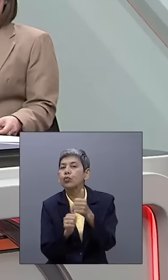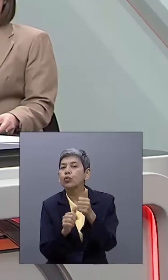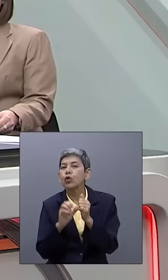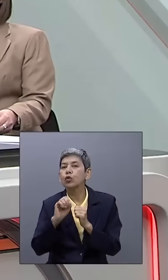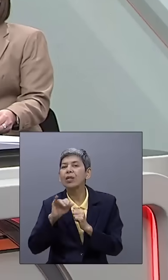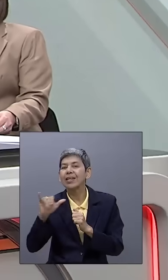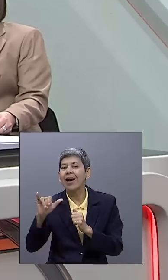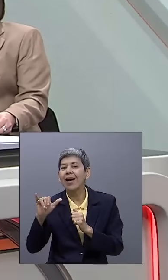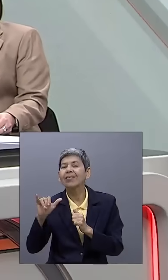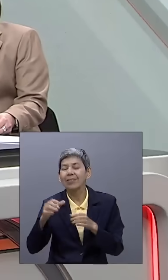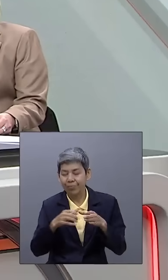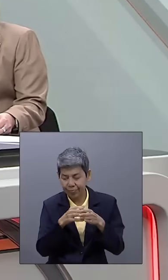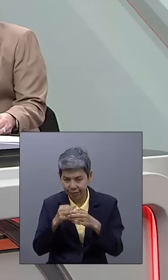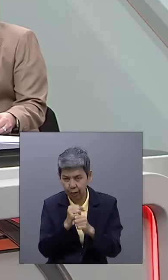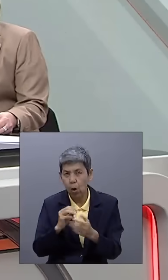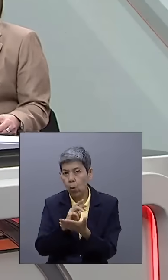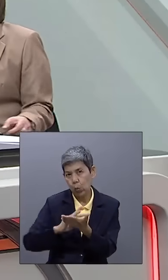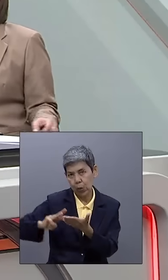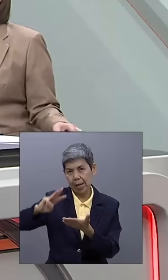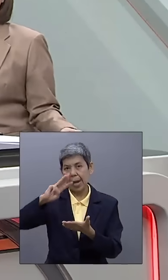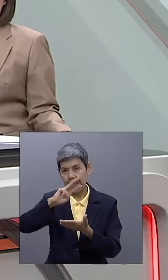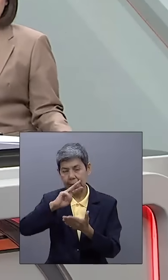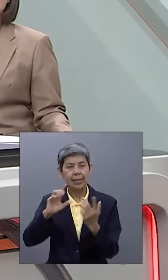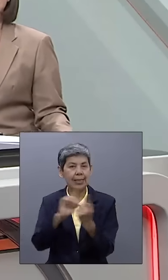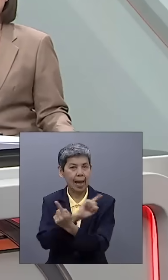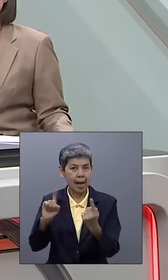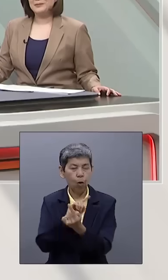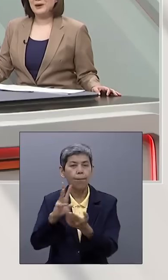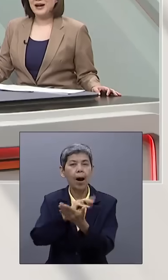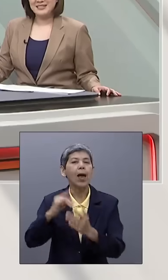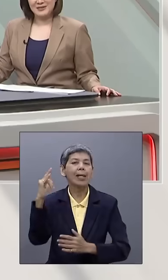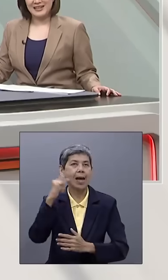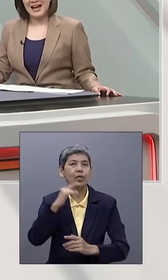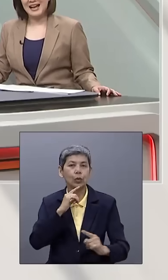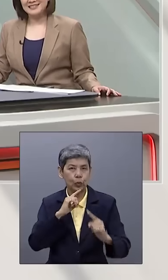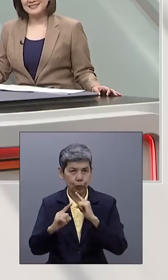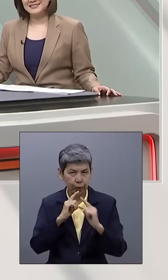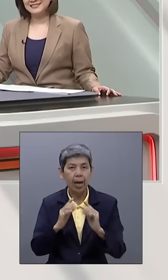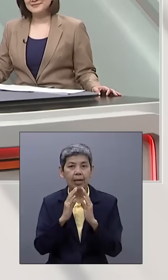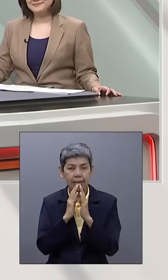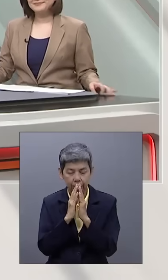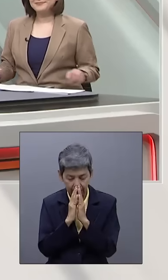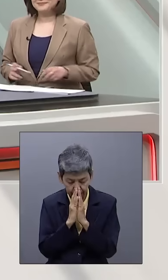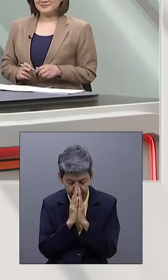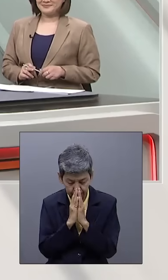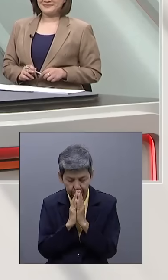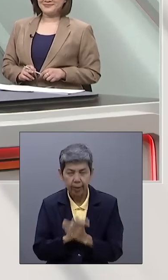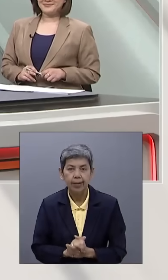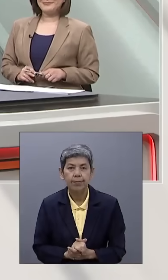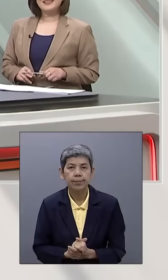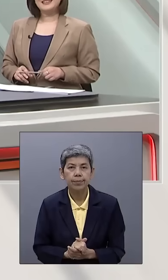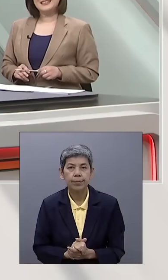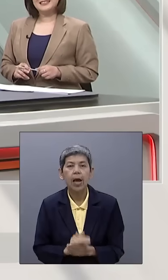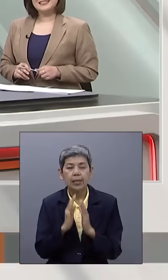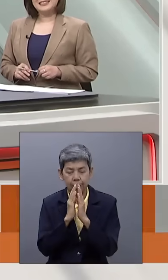ายกตศิลาคณบดีวิทยาลัยนวัตกรรมสังคมมหาวิทยาลัยรังสิตอยู่ในสายกับเราค่ะอาจารย์สวัสดีค่ะ สวัสดีค่ะ ส